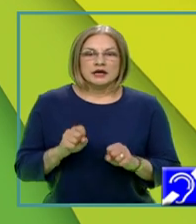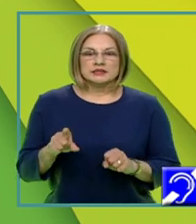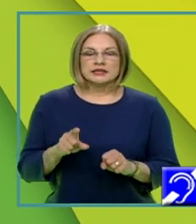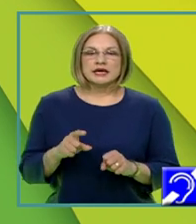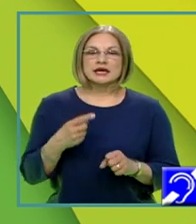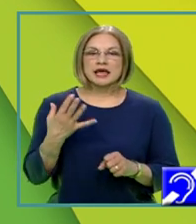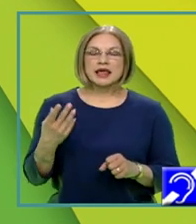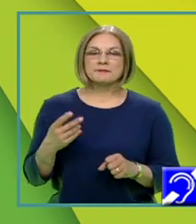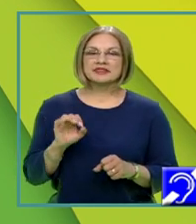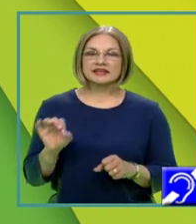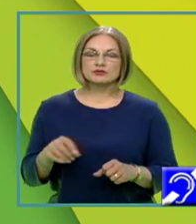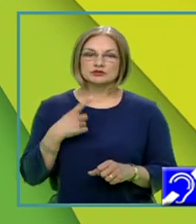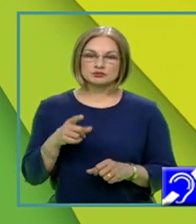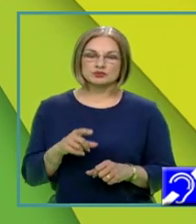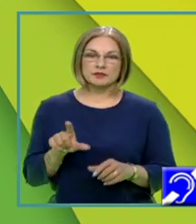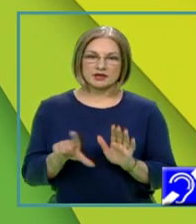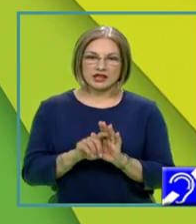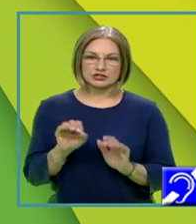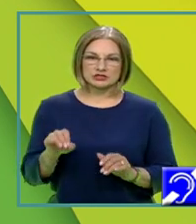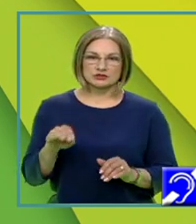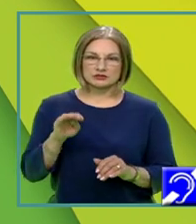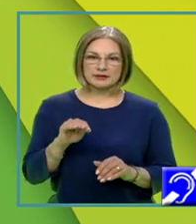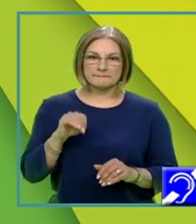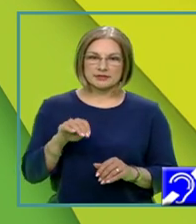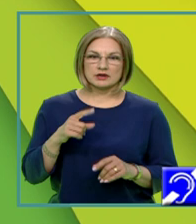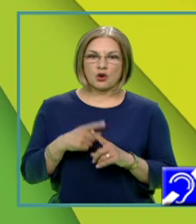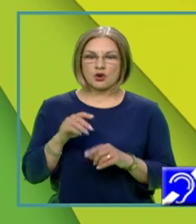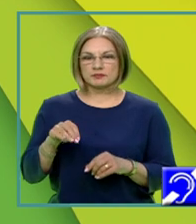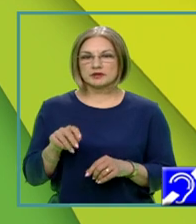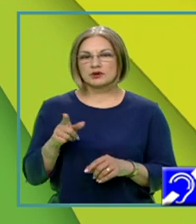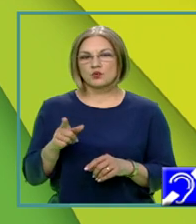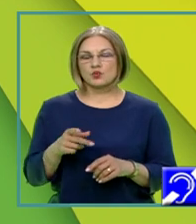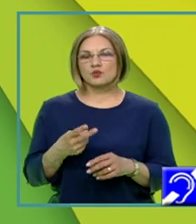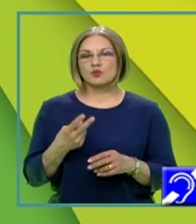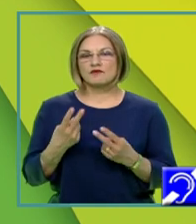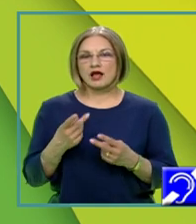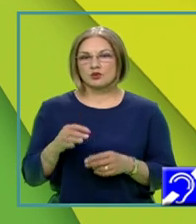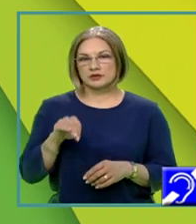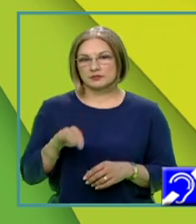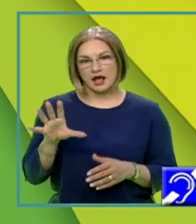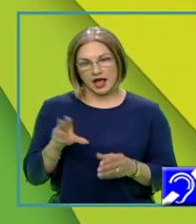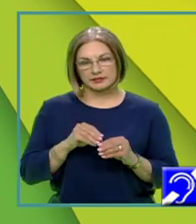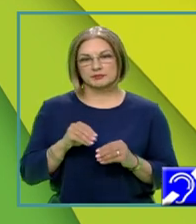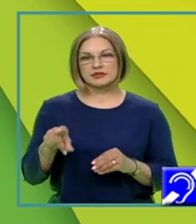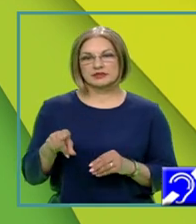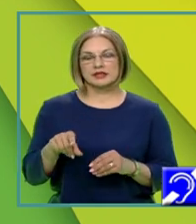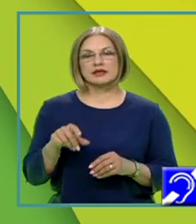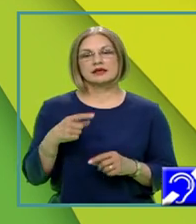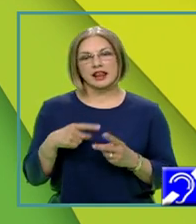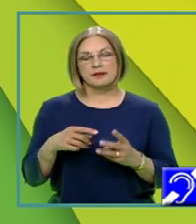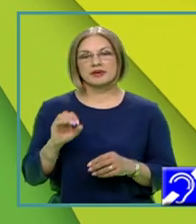spunem că legea cerculeț definită pe nu urma evaluării mă admite element neutru dacă există un